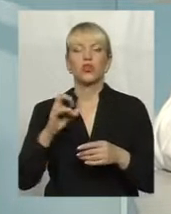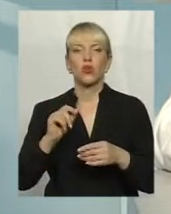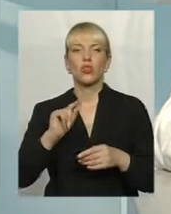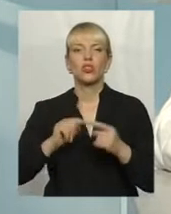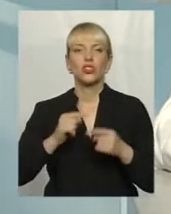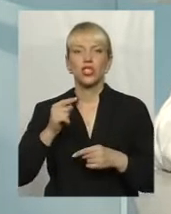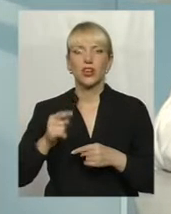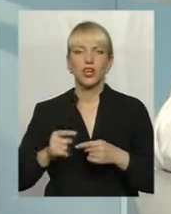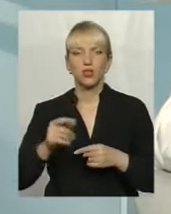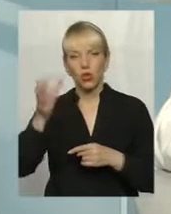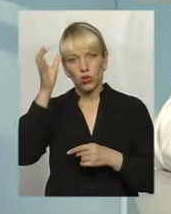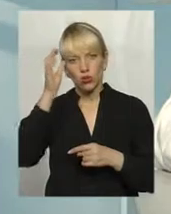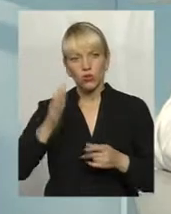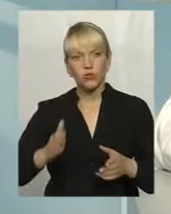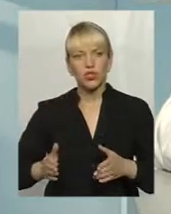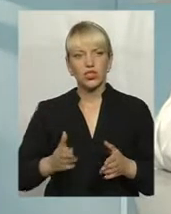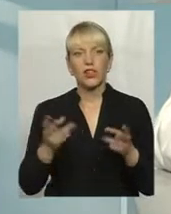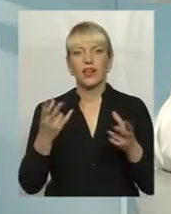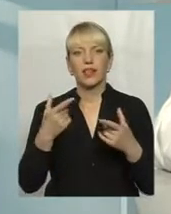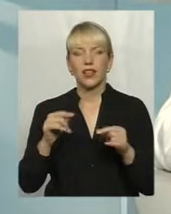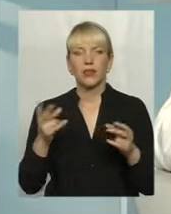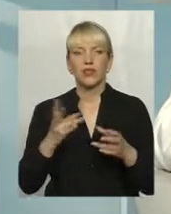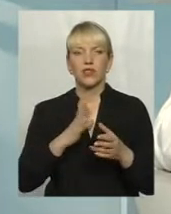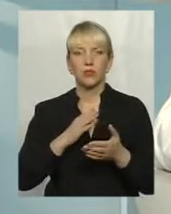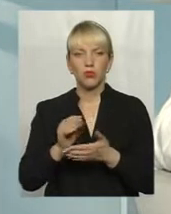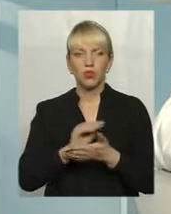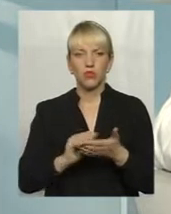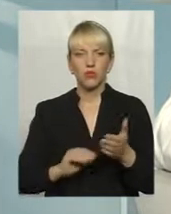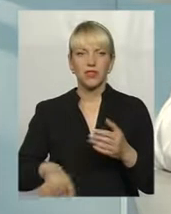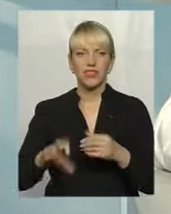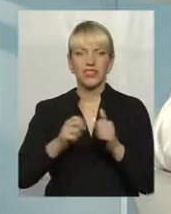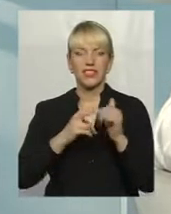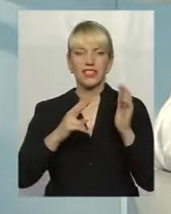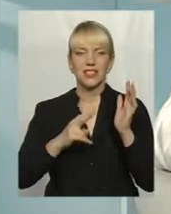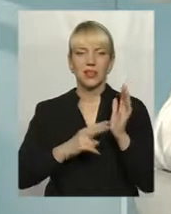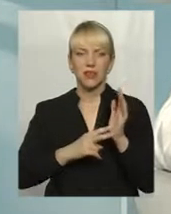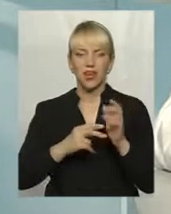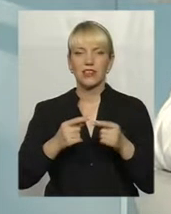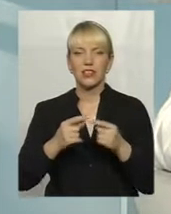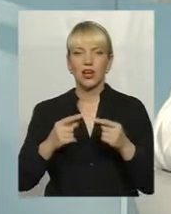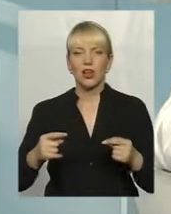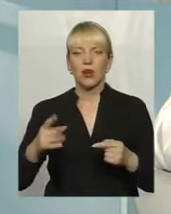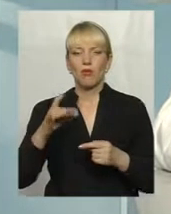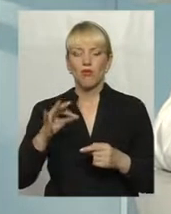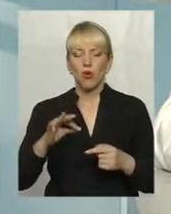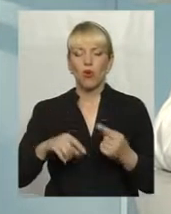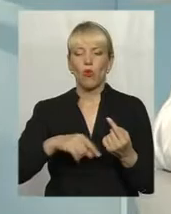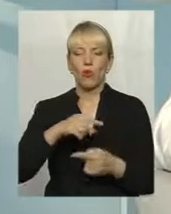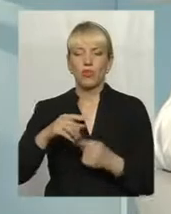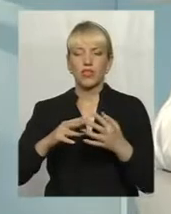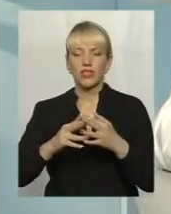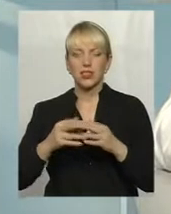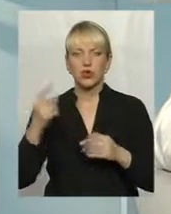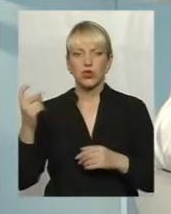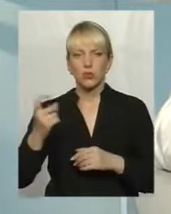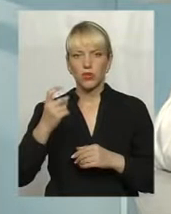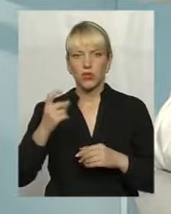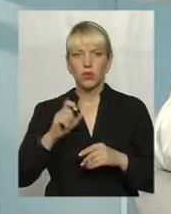шлях, де мають бути виписані всі 17 інструментів, які регулюють обіг земель сільськогосподарського призначення, ми можемо